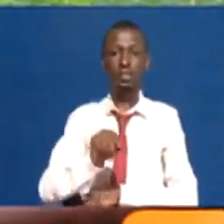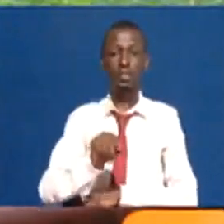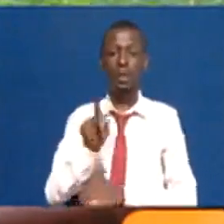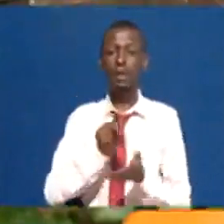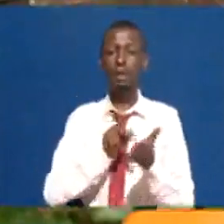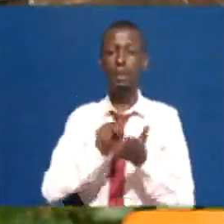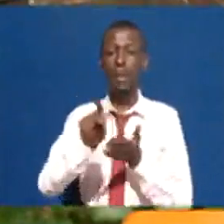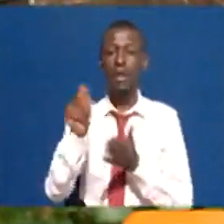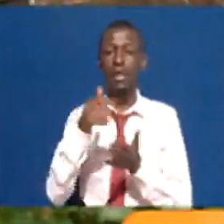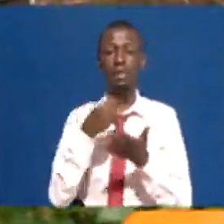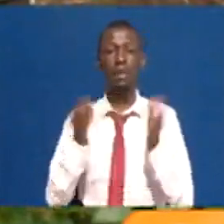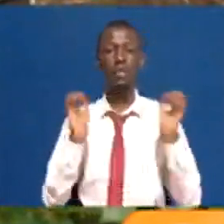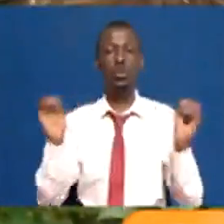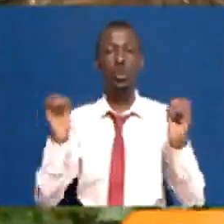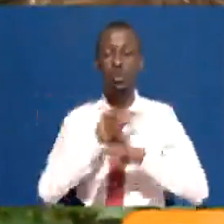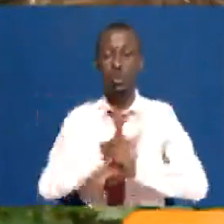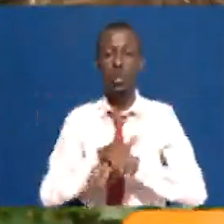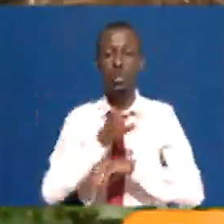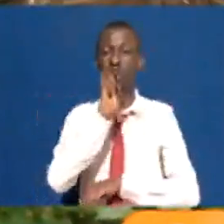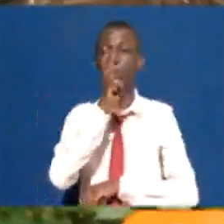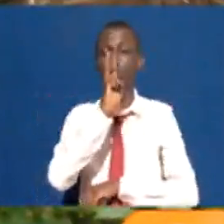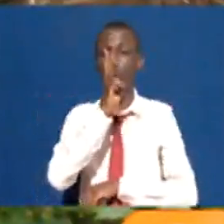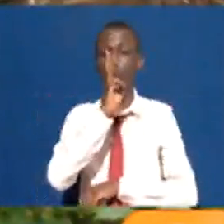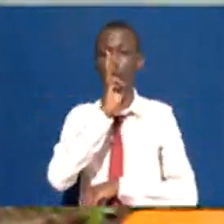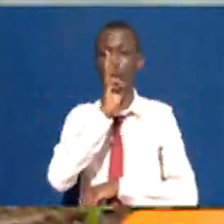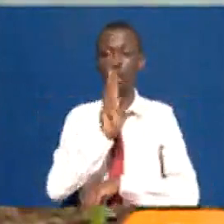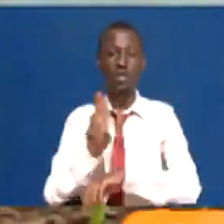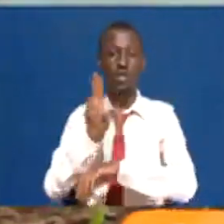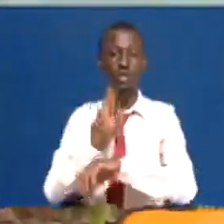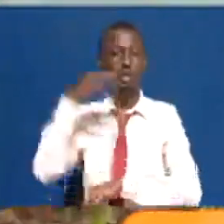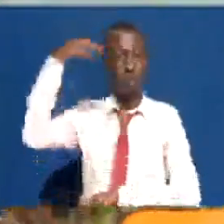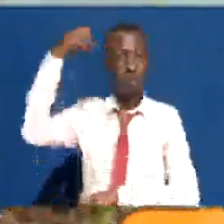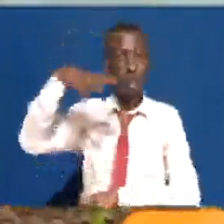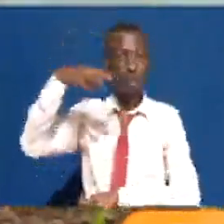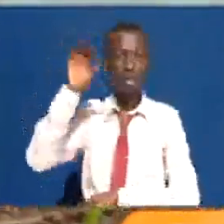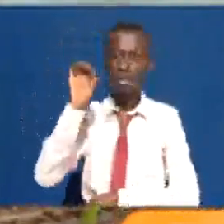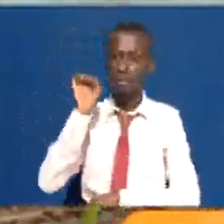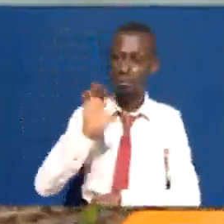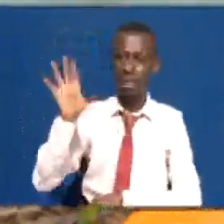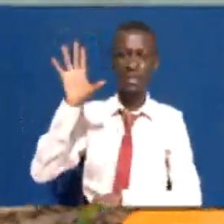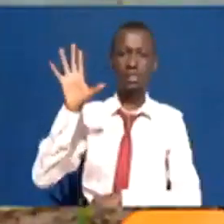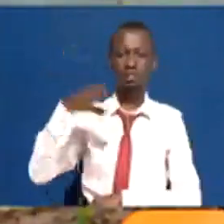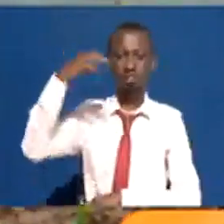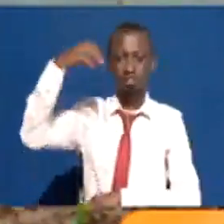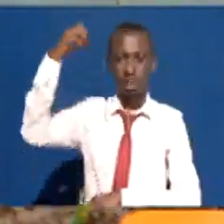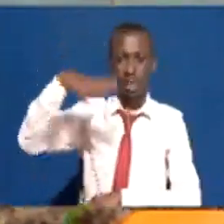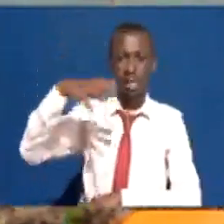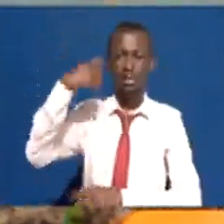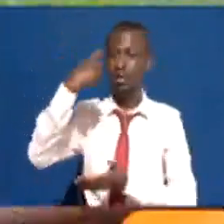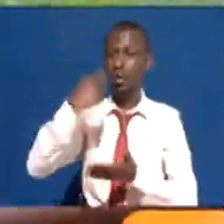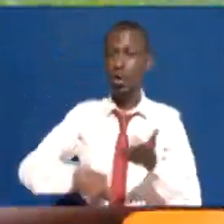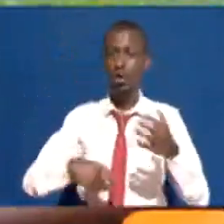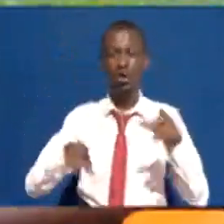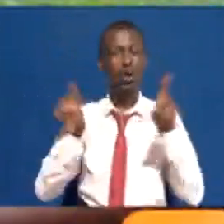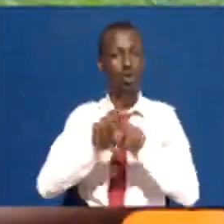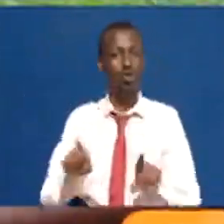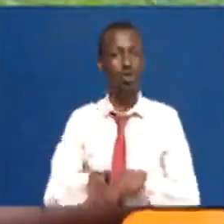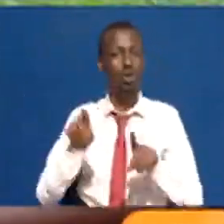tunalipa ndio tupate hiyo maji, na kwa kutumia stima ni gharama kwa sababu stima, hata stima, bei ya stima imepanda